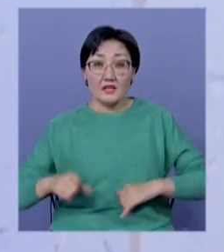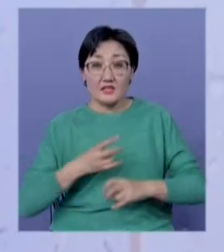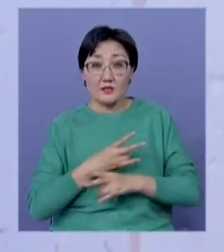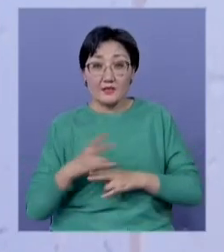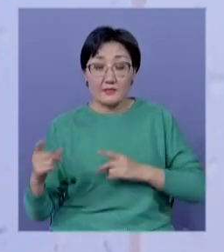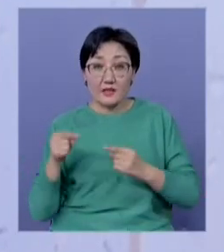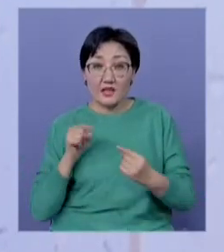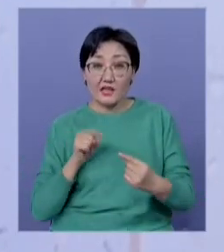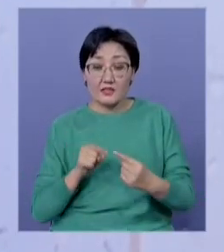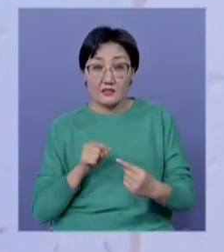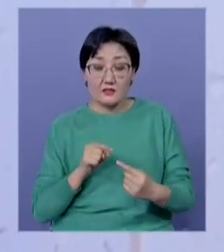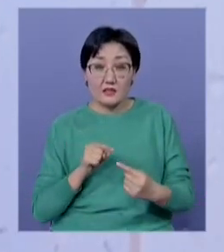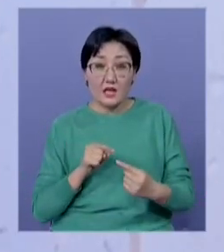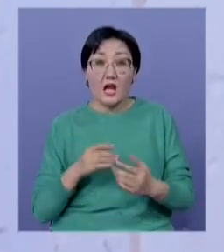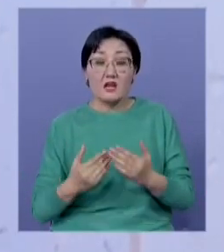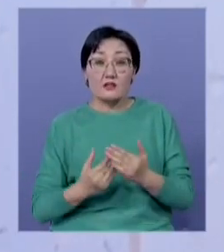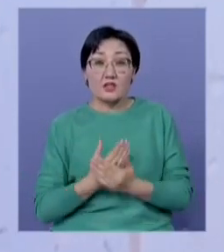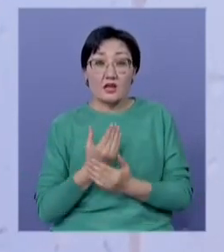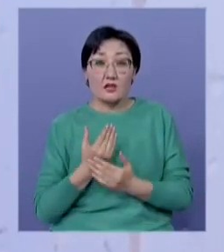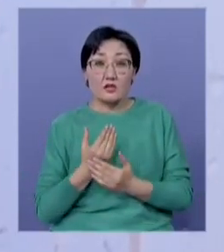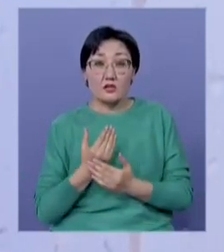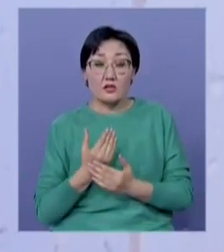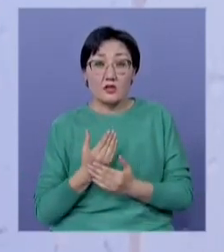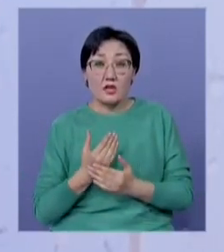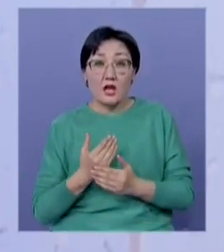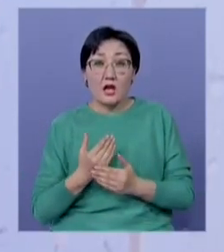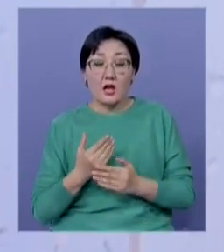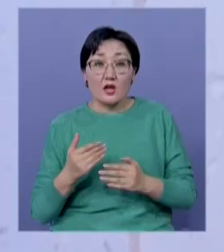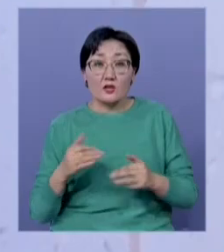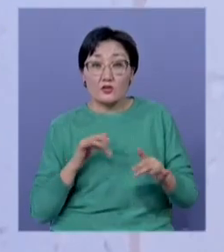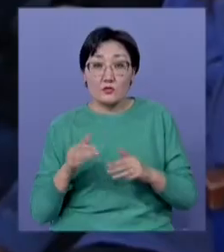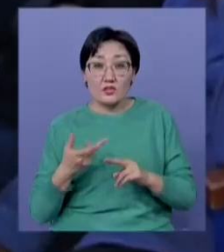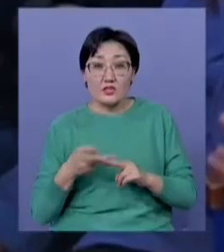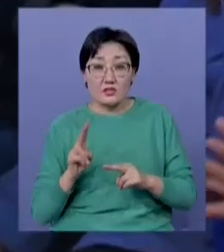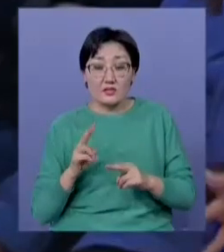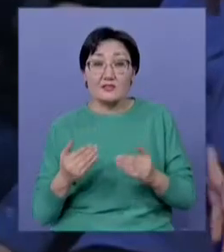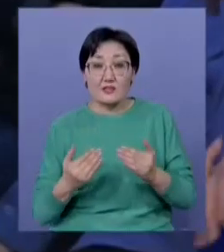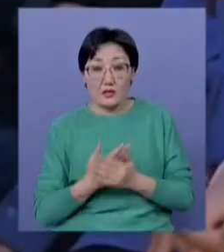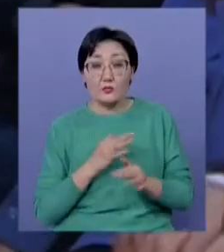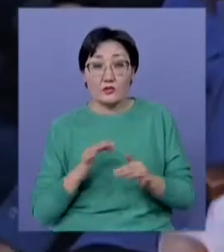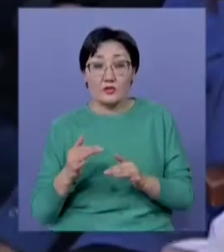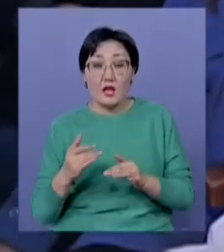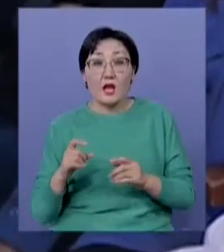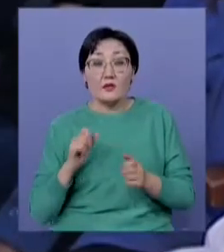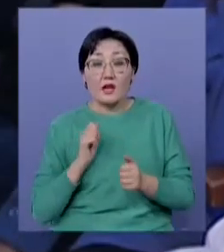қарсы жаңа шеру, мен ойымша бұл жақсы тренд. Байқауға еліміздің әр қаласынан 87